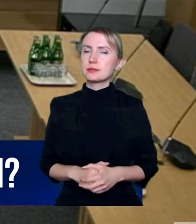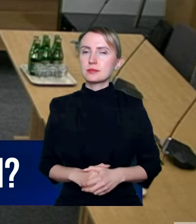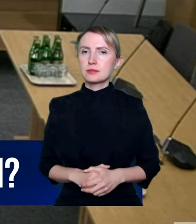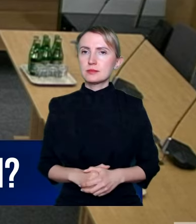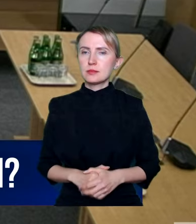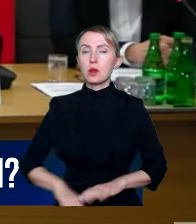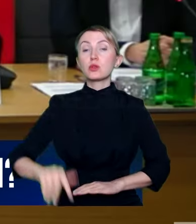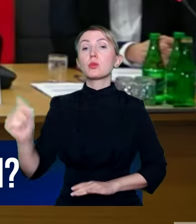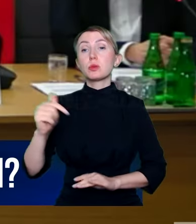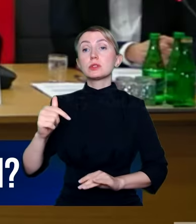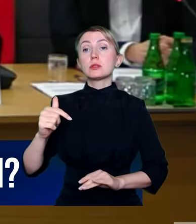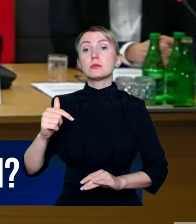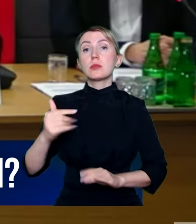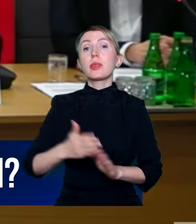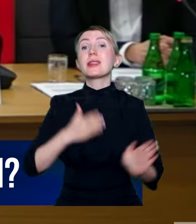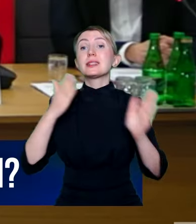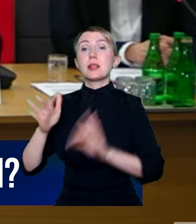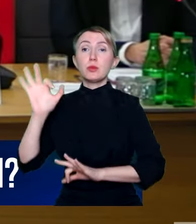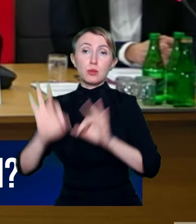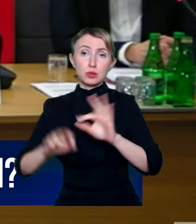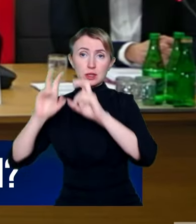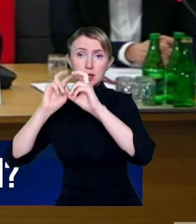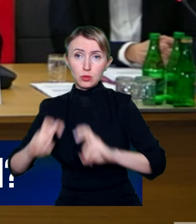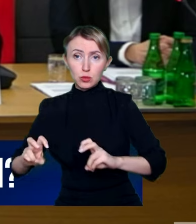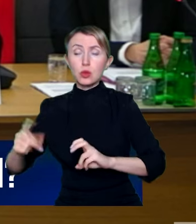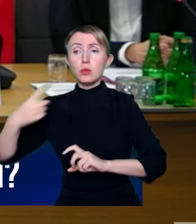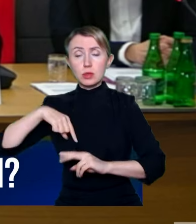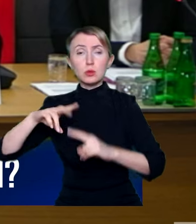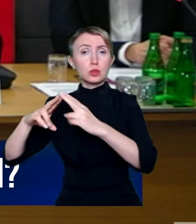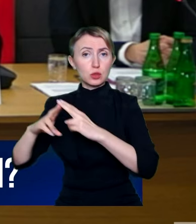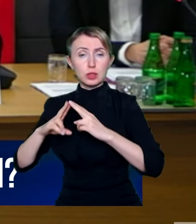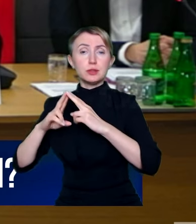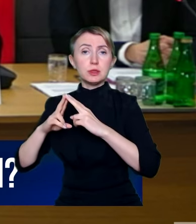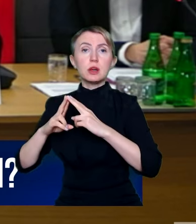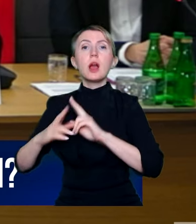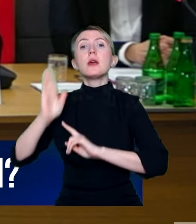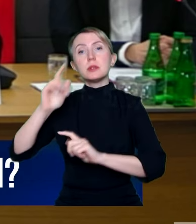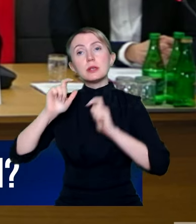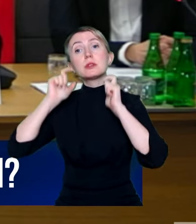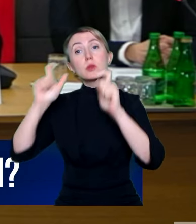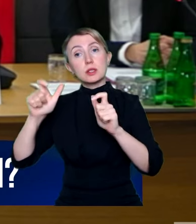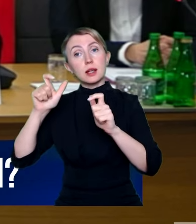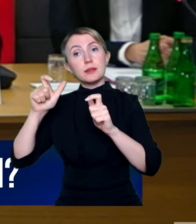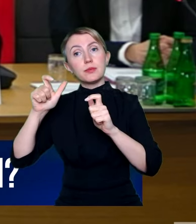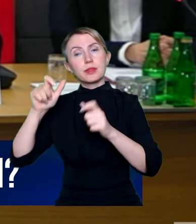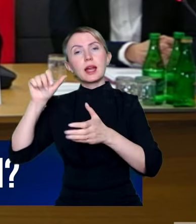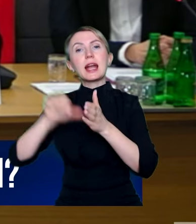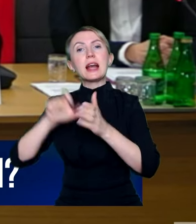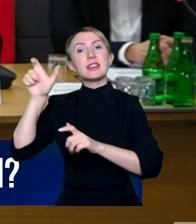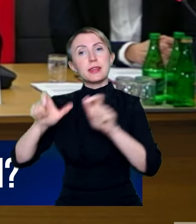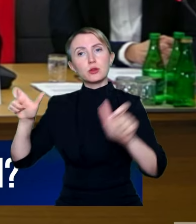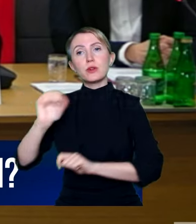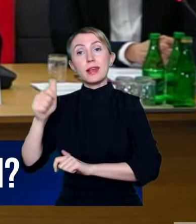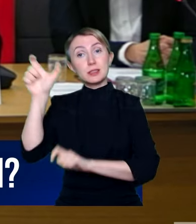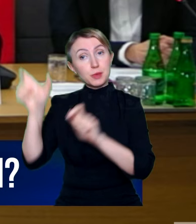być procedowane na następnym posiedzeniu, na którym ustaliliśmy, że będziemy zgłaszali kandydatów na ekspertów